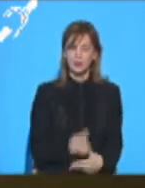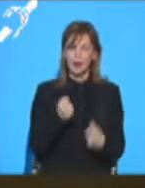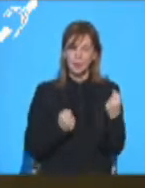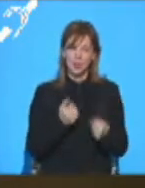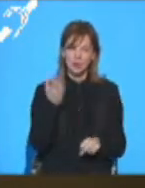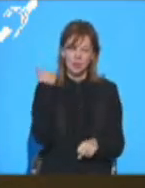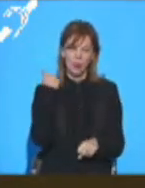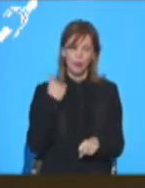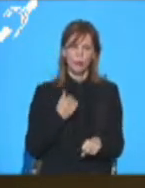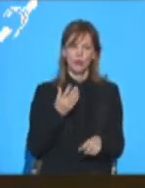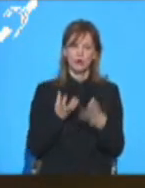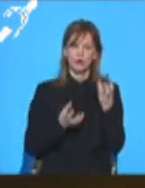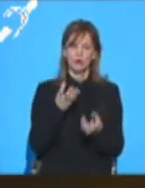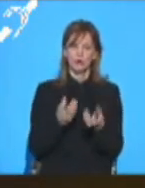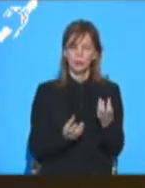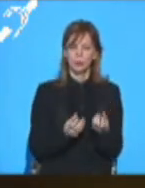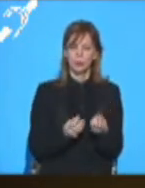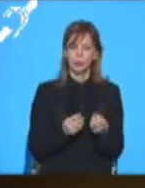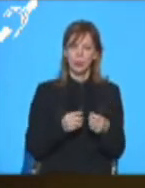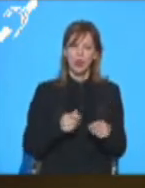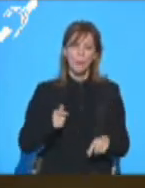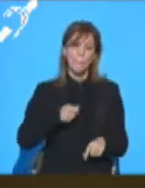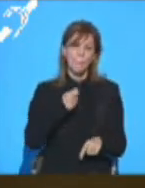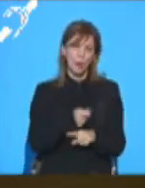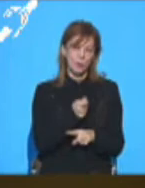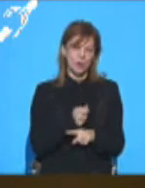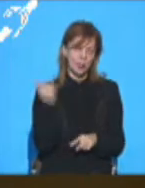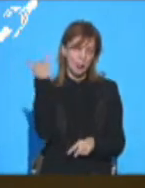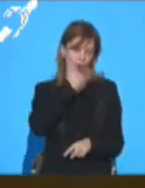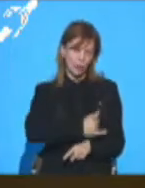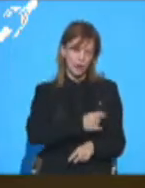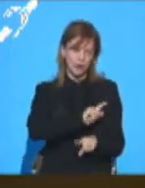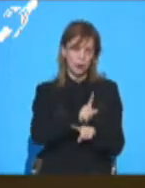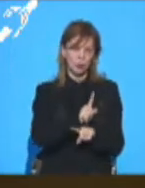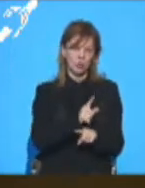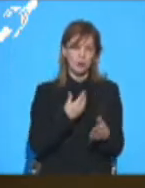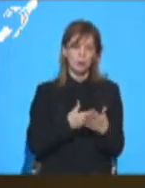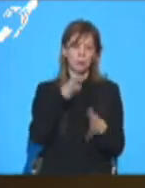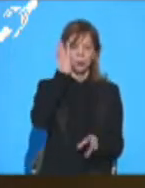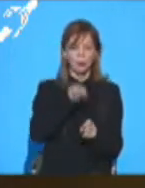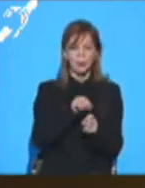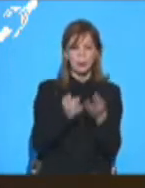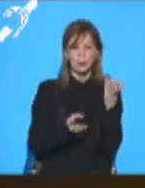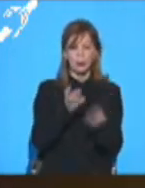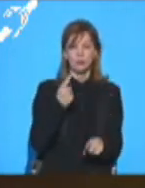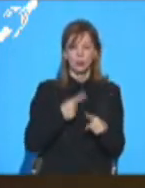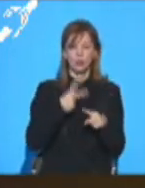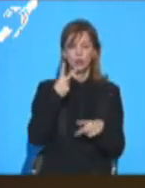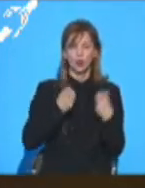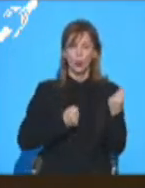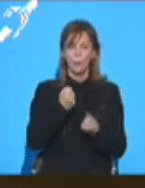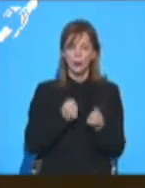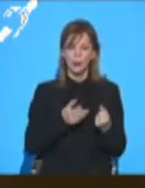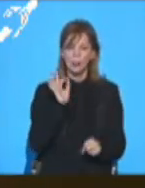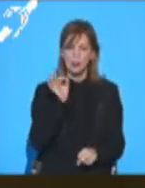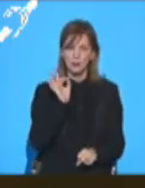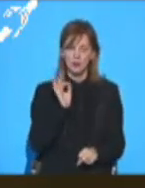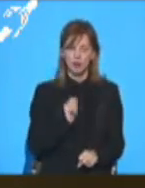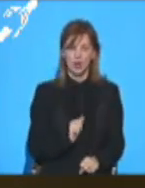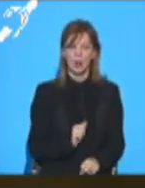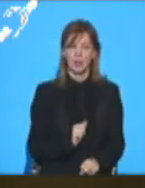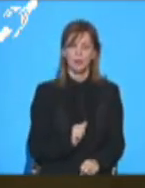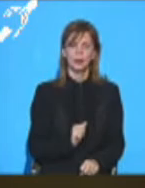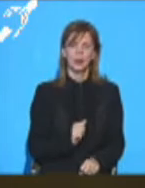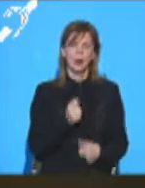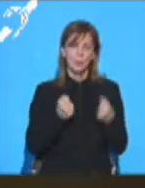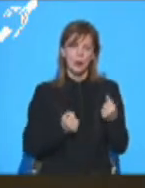Mașinile au fost cuprinse de flăcări uriașe, pompierii Sudolj au intervenit de urgență pentru stingerea incendiului cu 2 auto speciale. Autoturismul de